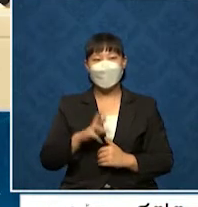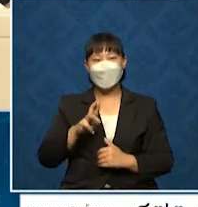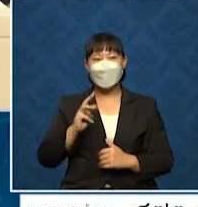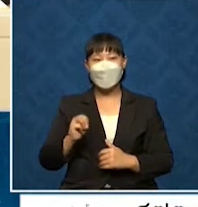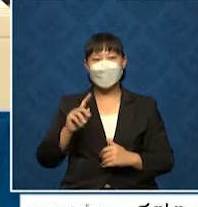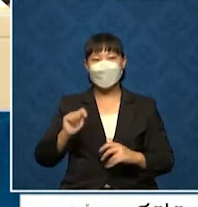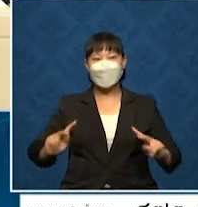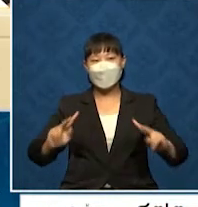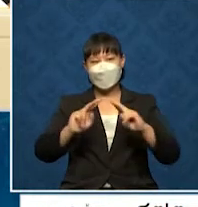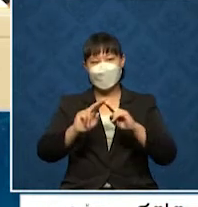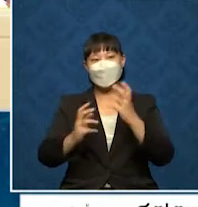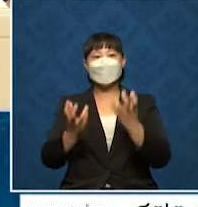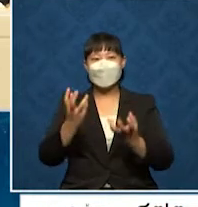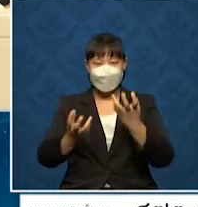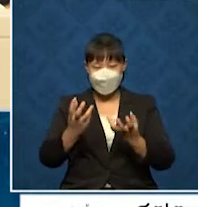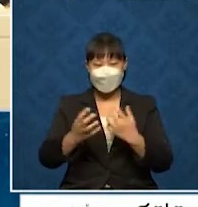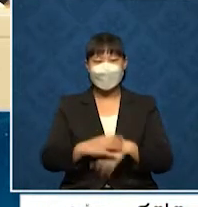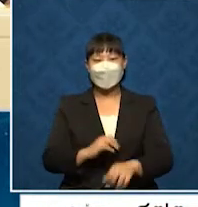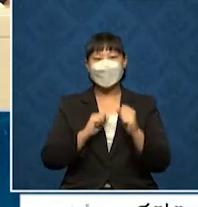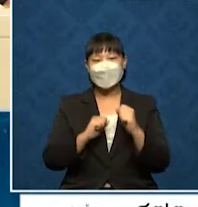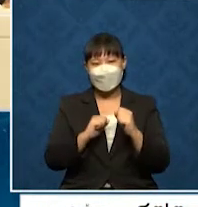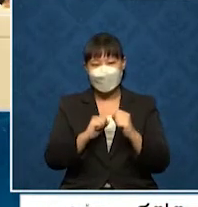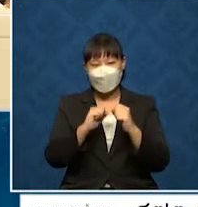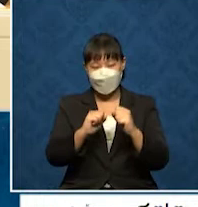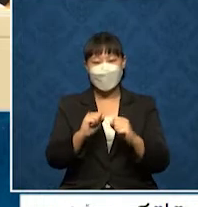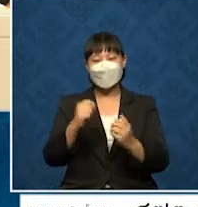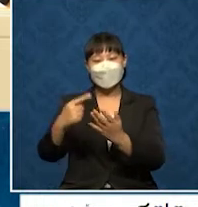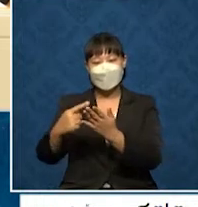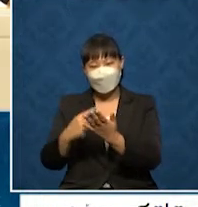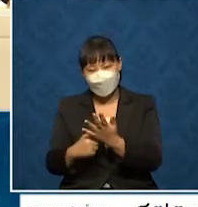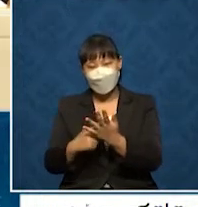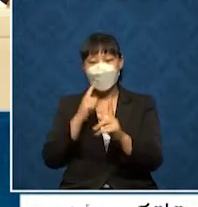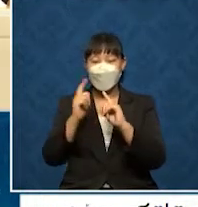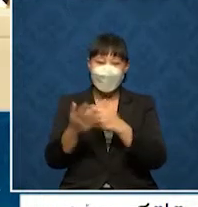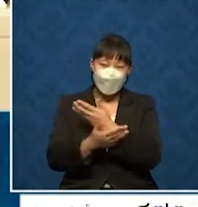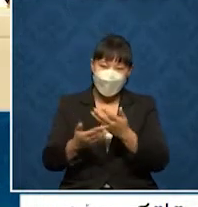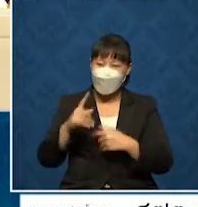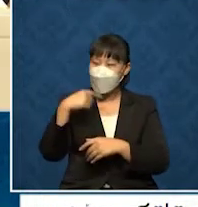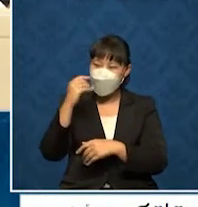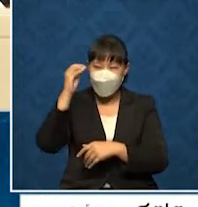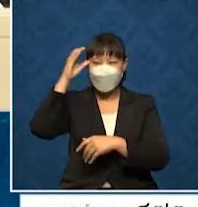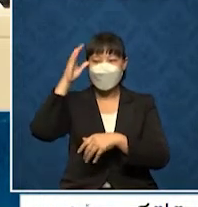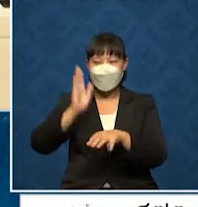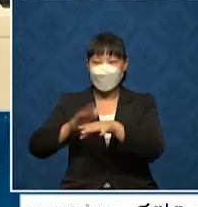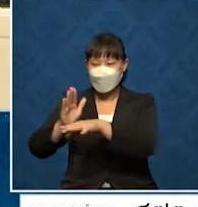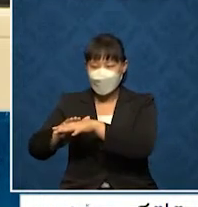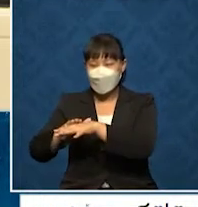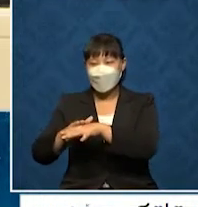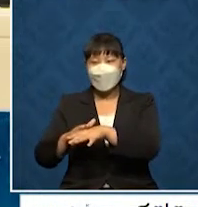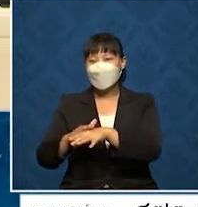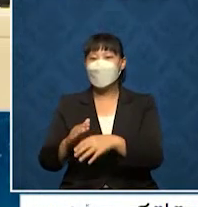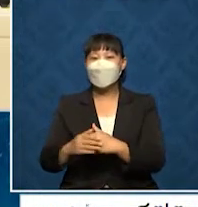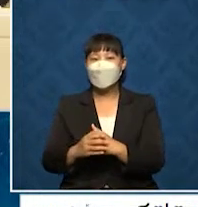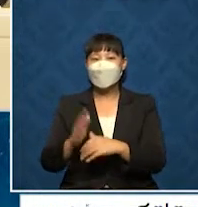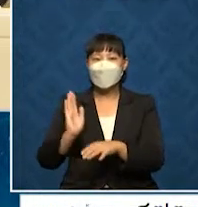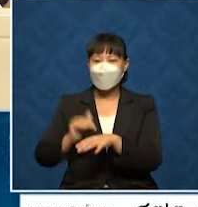รมก็ได้พยายามปรึกษาผู้รู้โดยเฉพาะอย่างยิ่งรับฟังความเห็นจากผู้พิ